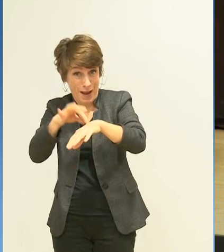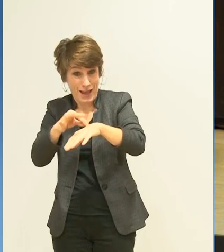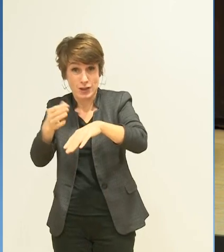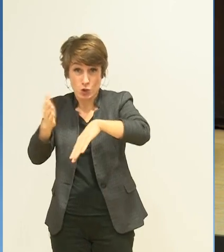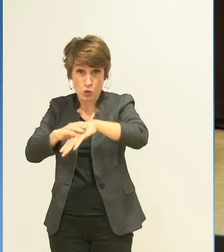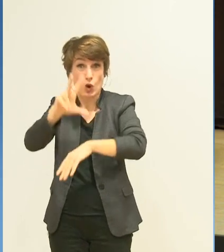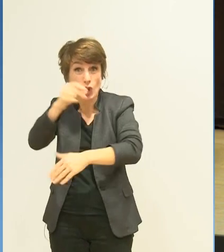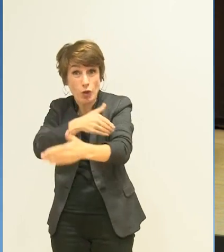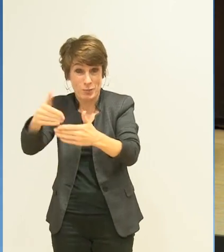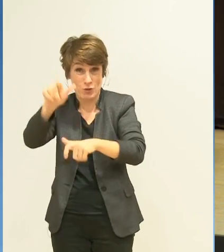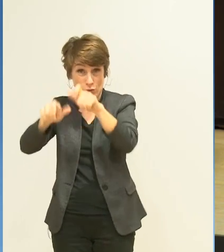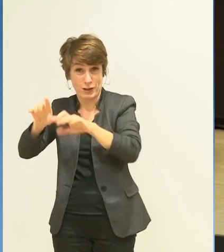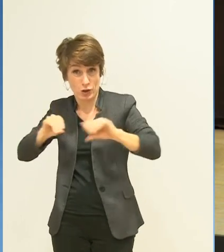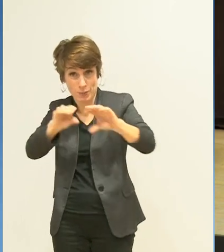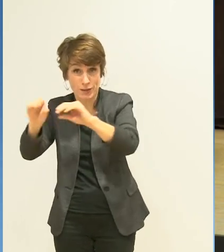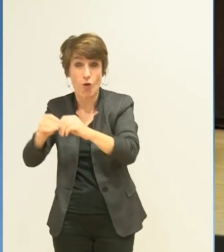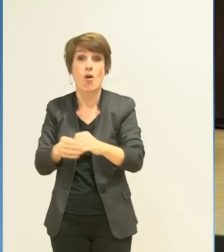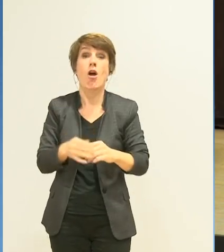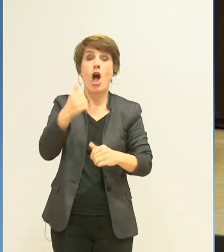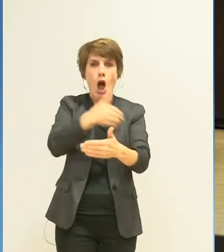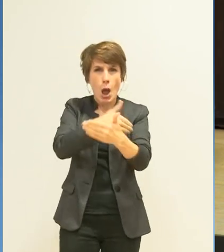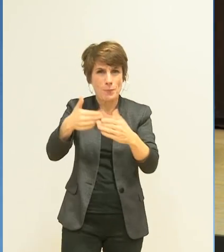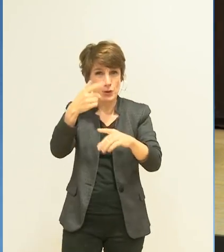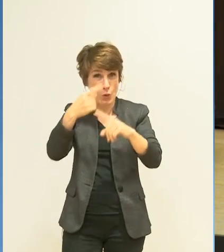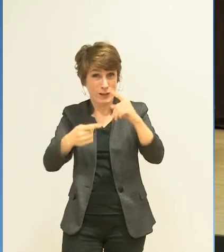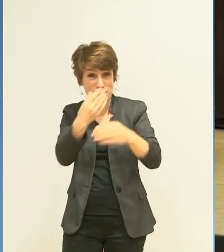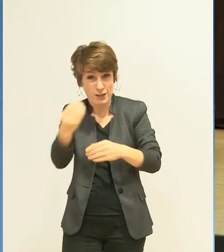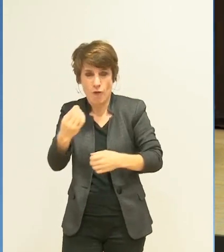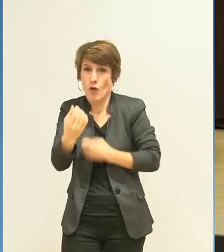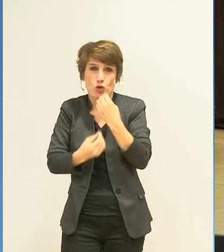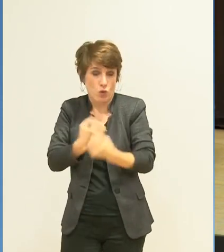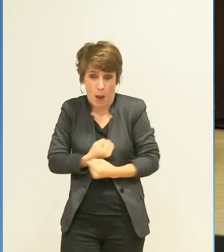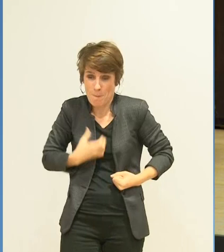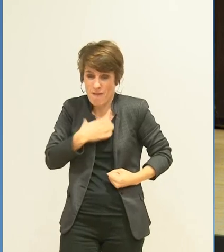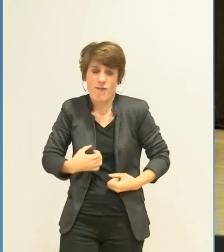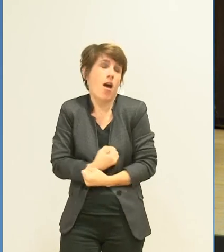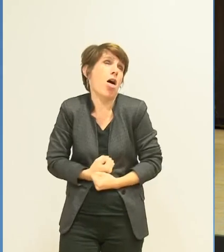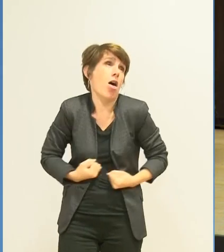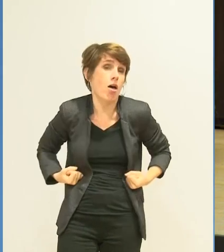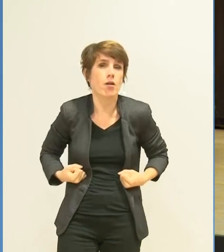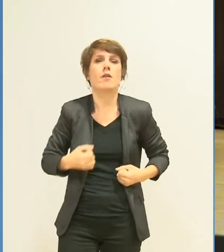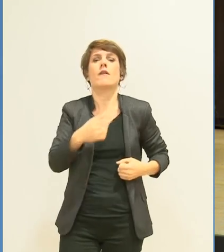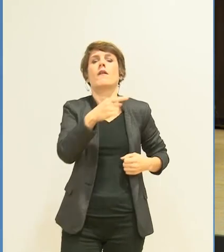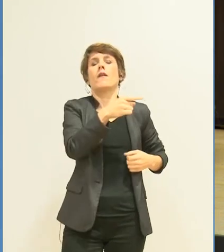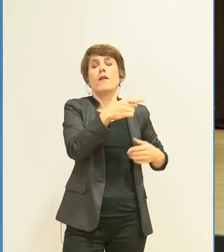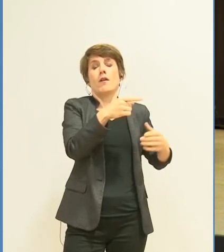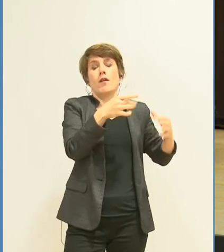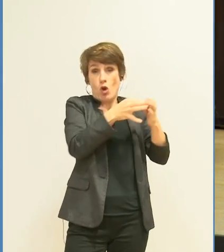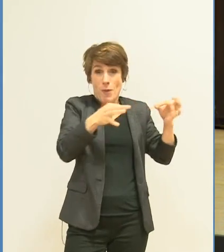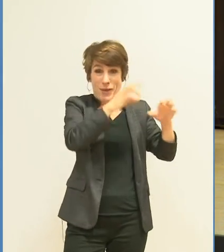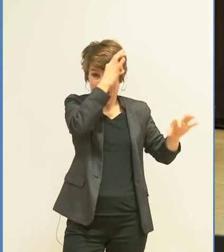d'enfants souffrent de malnutrition la coalition emmenées par l'arabie saoudite d'ailleurs à qui on vend beaucoup d'armes